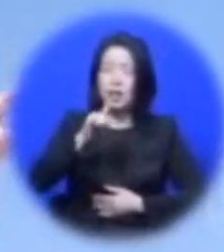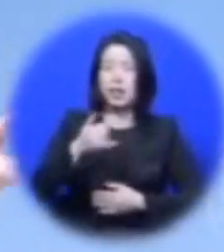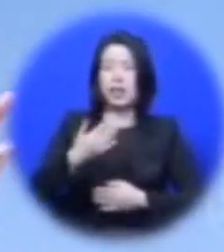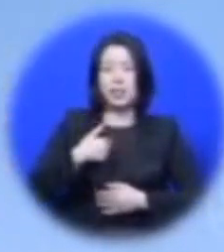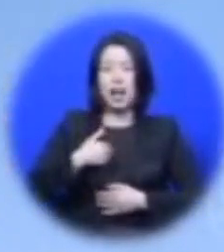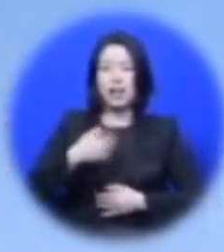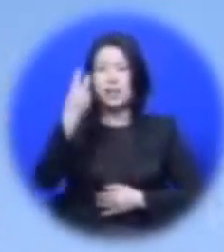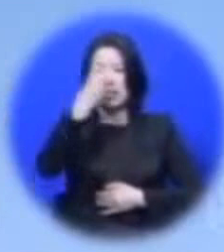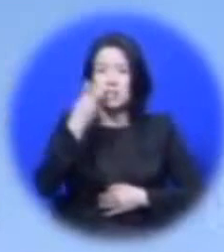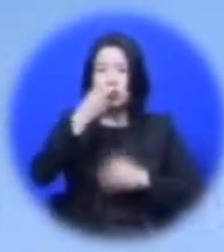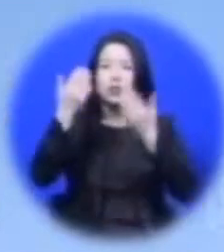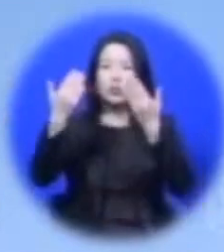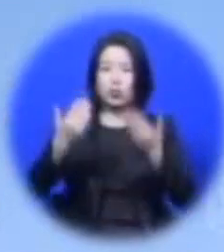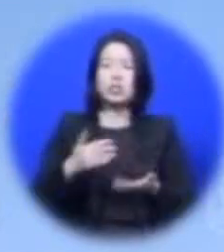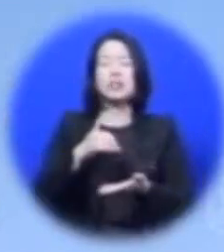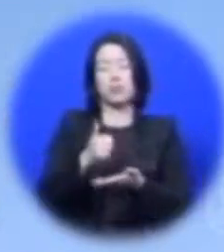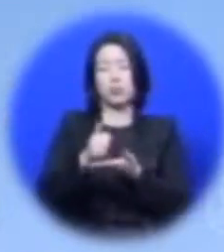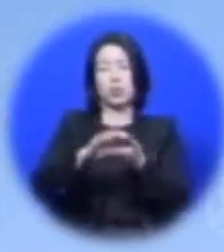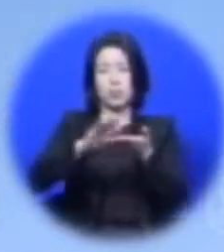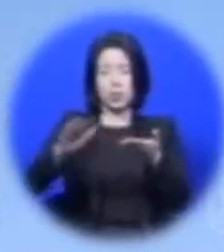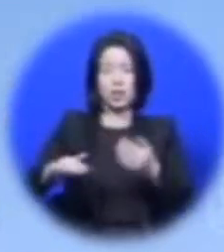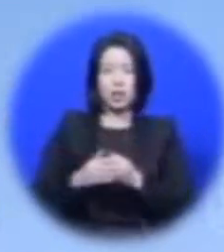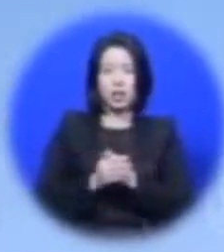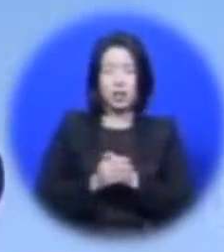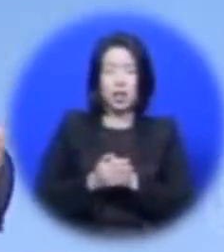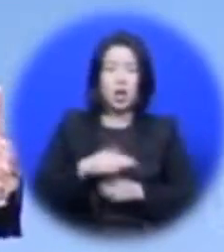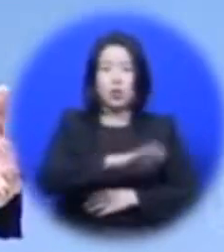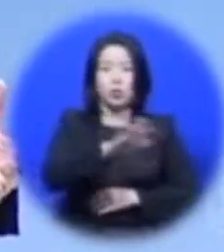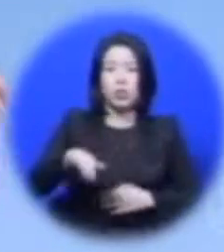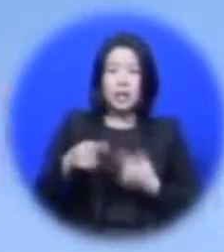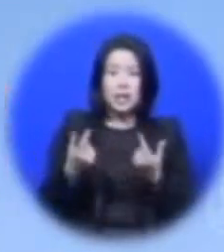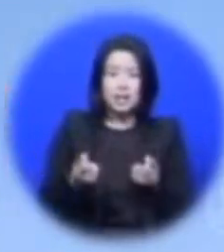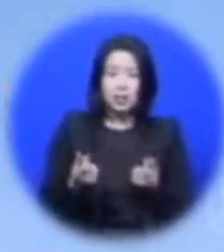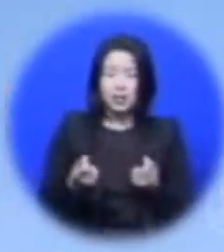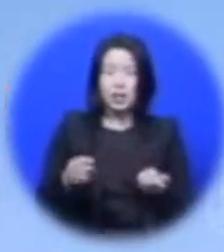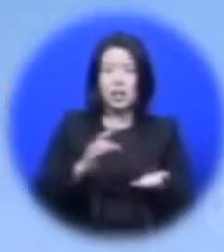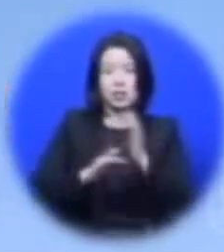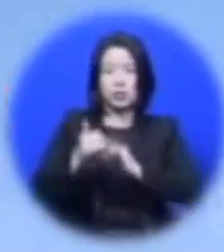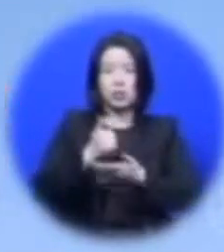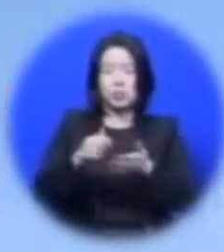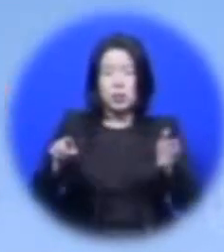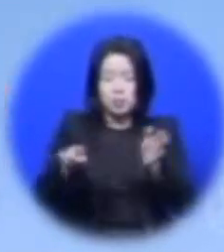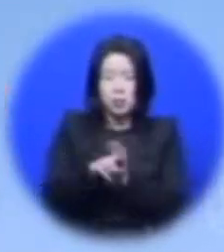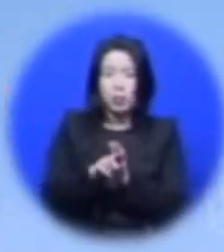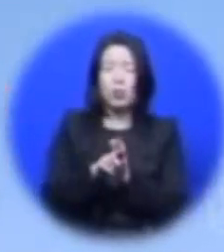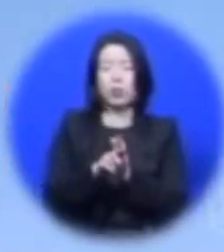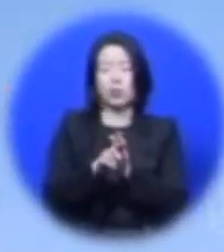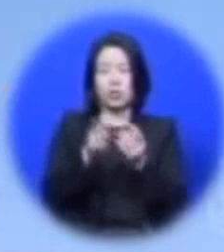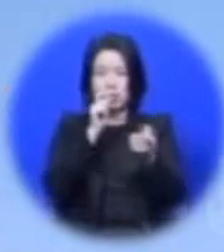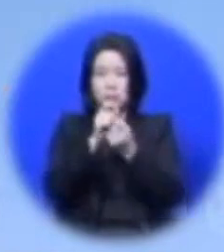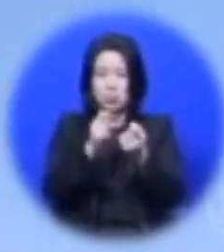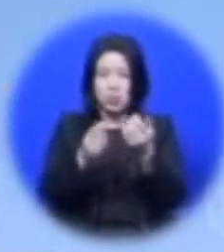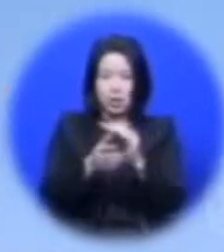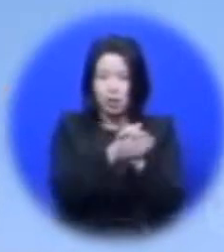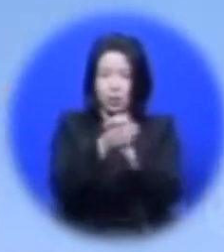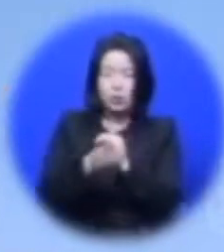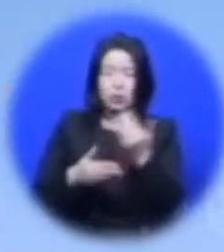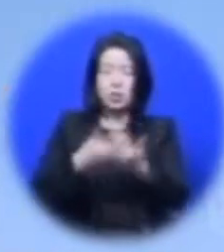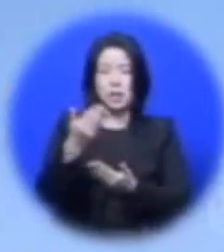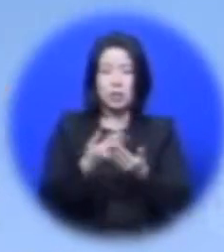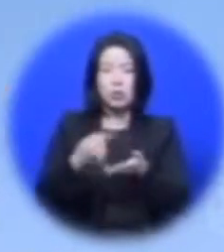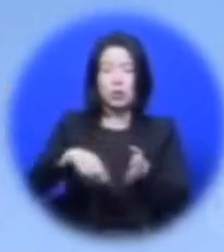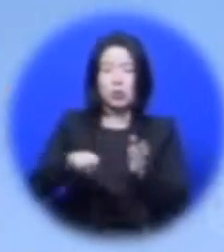나를 지키시는 분이시라는 겁니다. 우리가 이렇게 예수님을 믿고 주님과 친밀한 교제를 나누려면